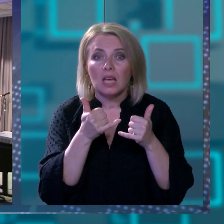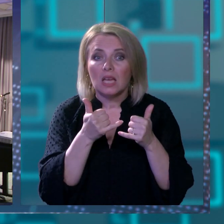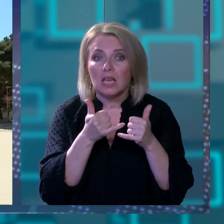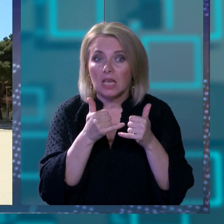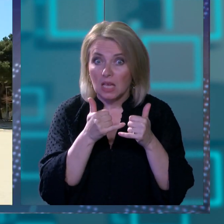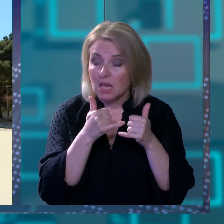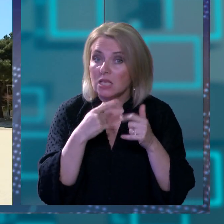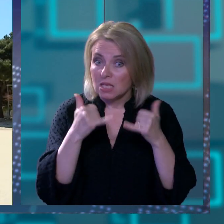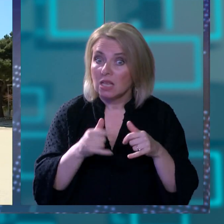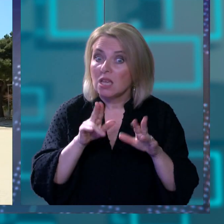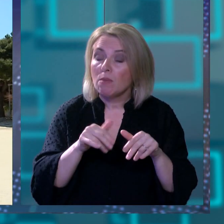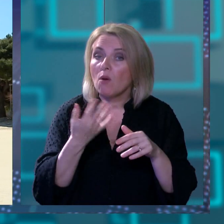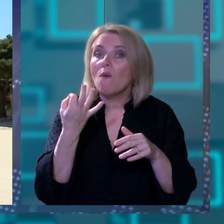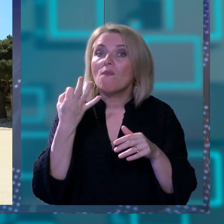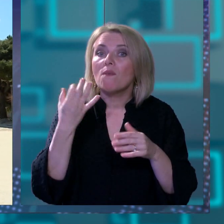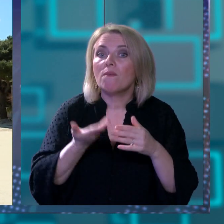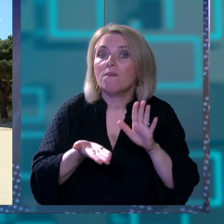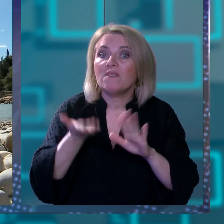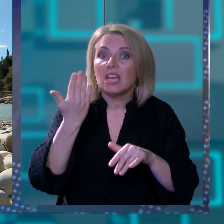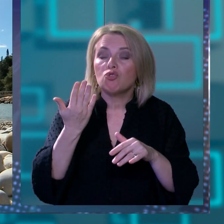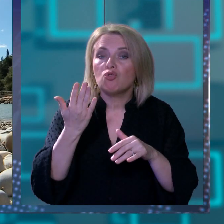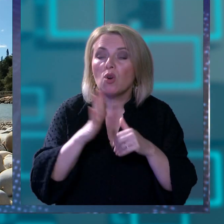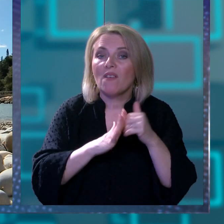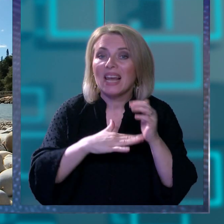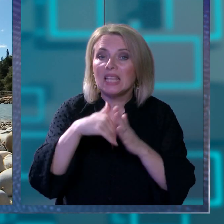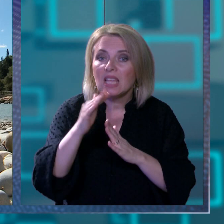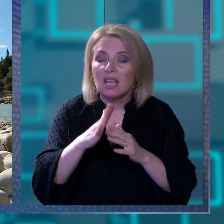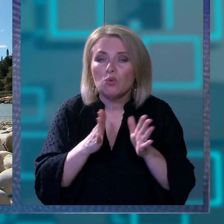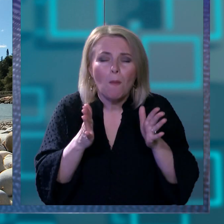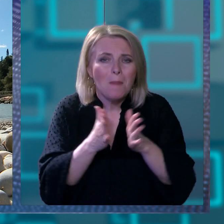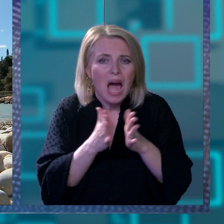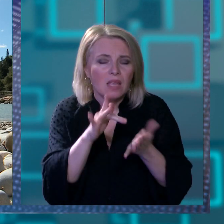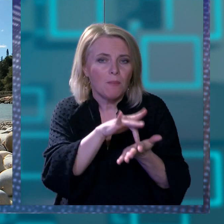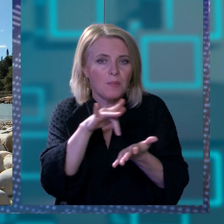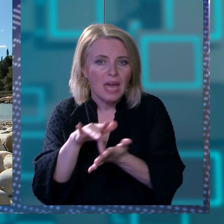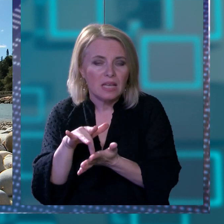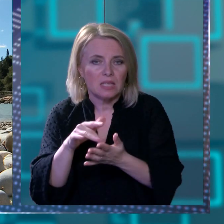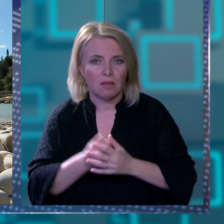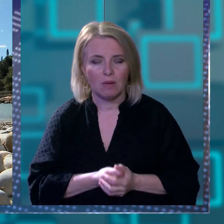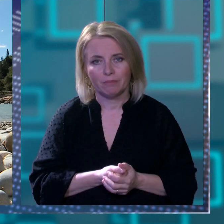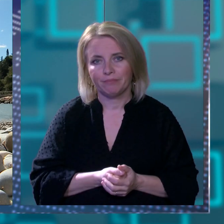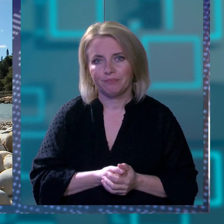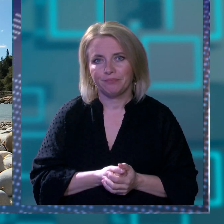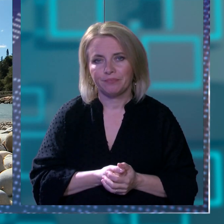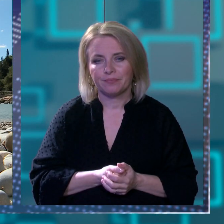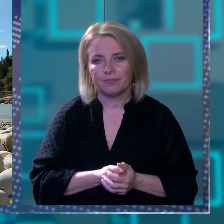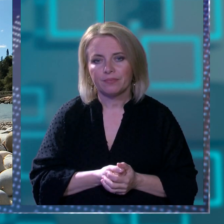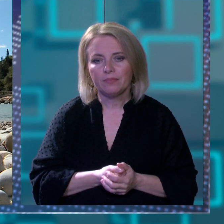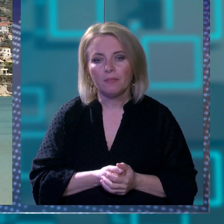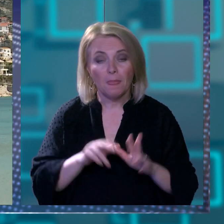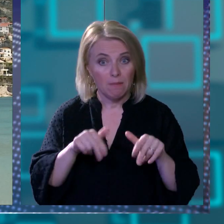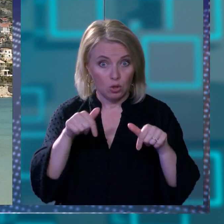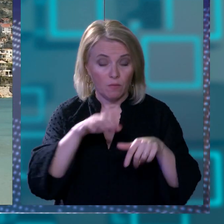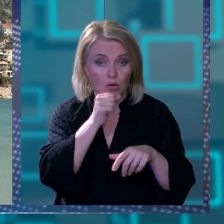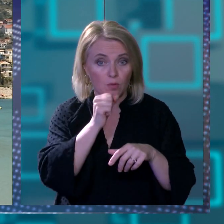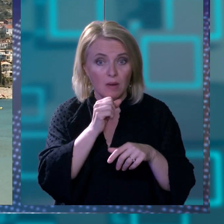kvalitet u manjim destinacijama. Tu se i odmore, spoznaju nešto novo, vide stvari, a mi imamo jako puno toga za ponuditi. Može li